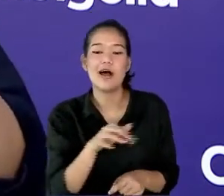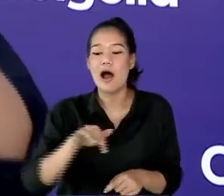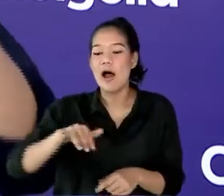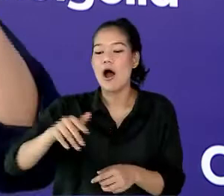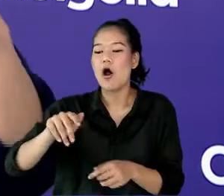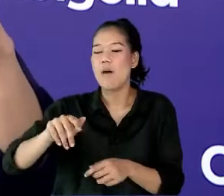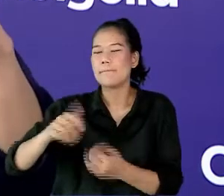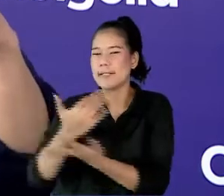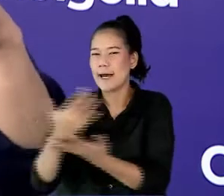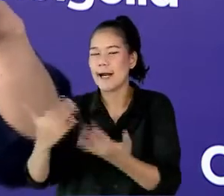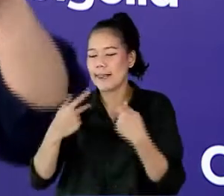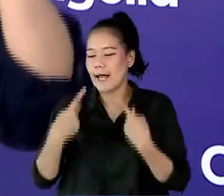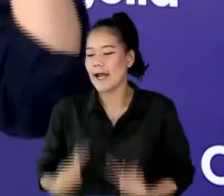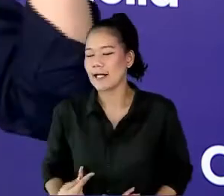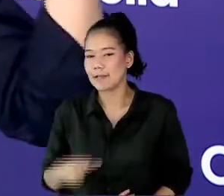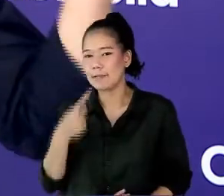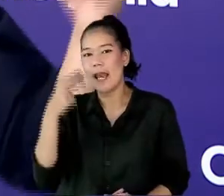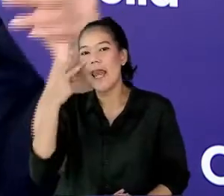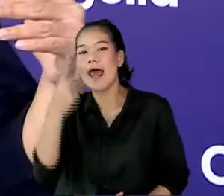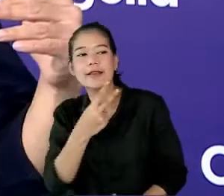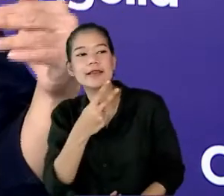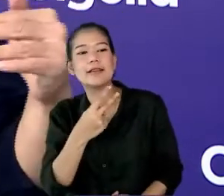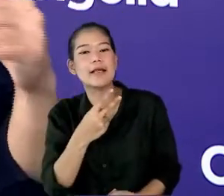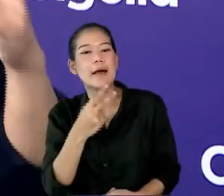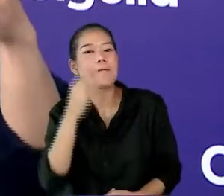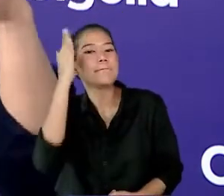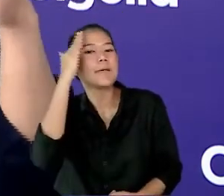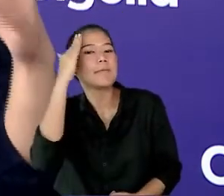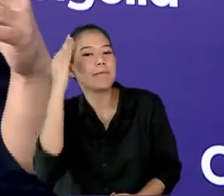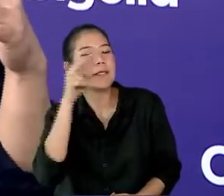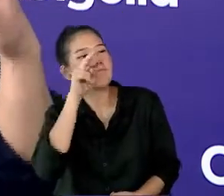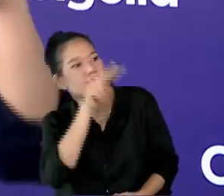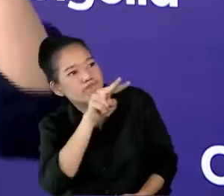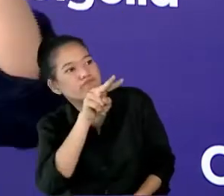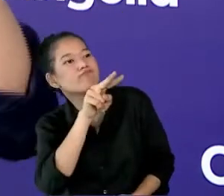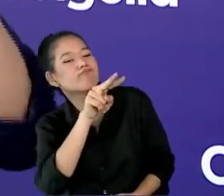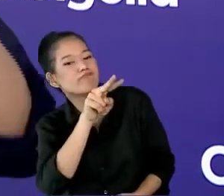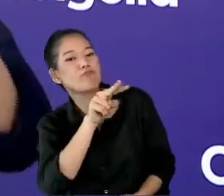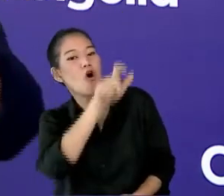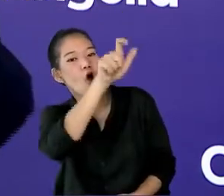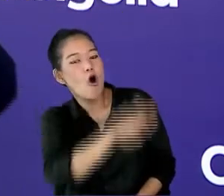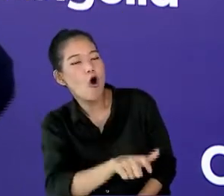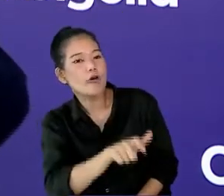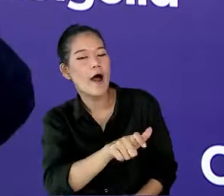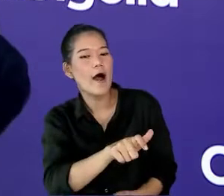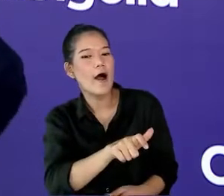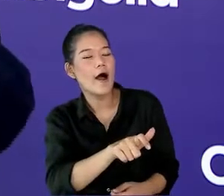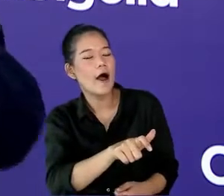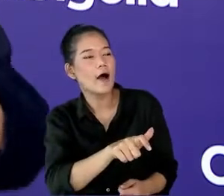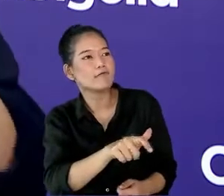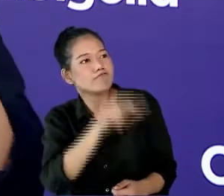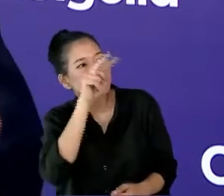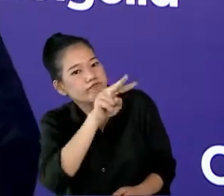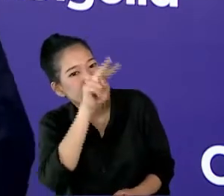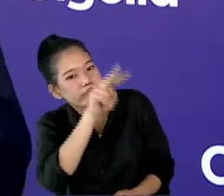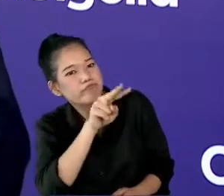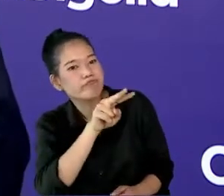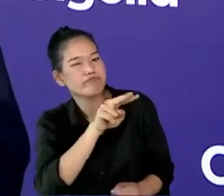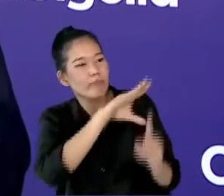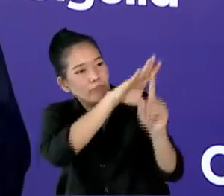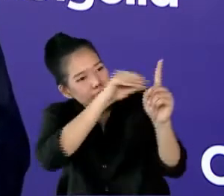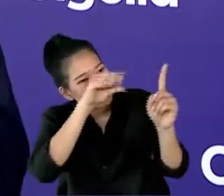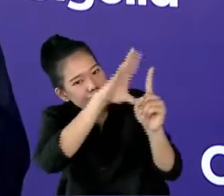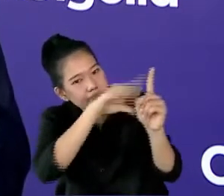melihat bagaimana contoh pemimpinnya, bagaimana contoh teladan-teladannya, termasuk mereka ini kan panutan ya,